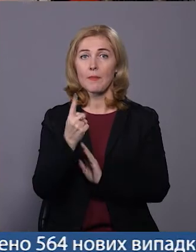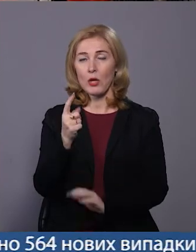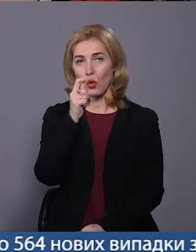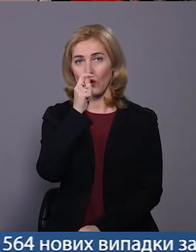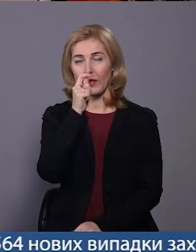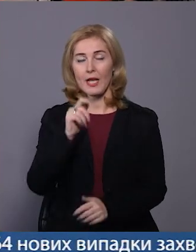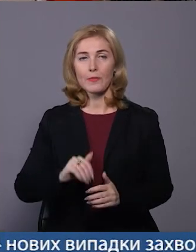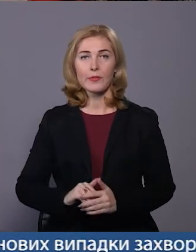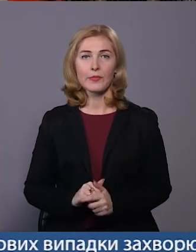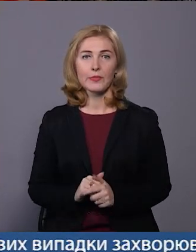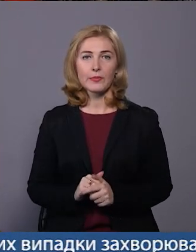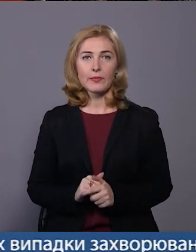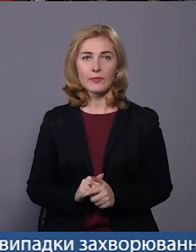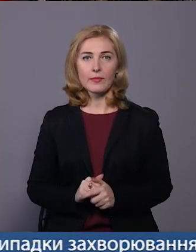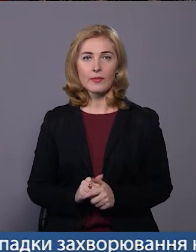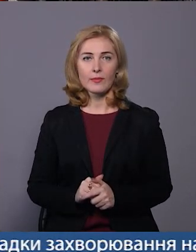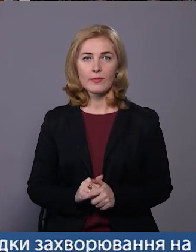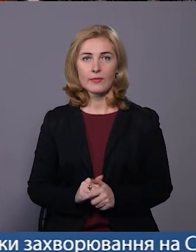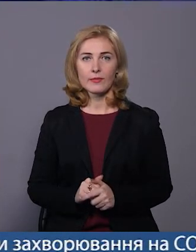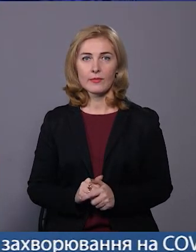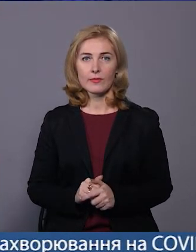Ірина Аріон, Володимир Паламар, новини міста.